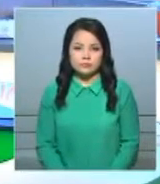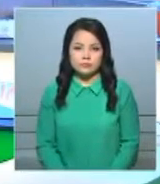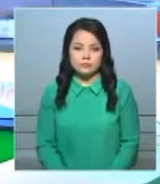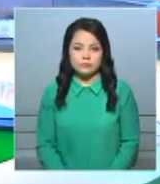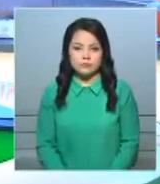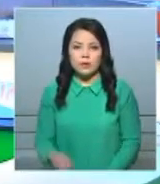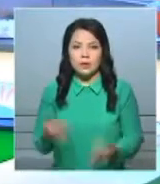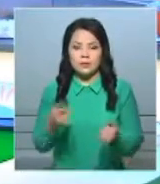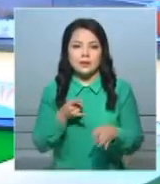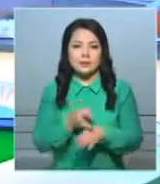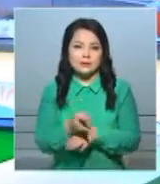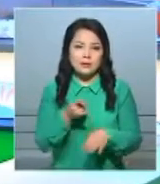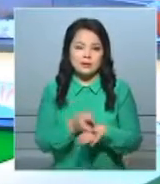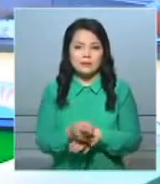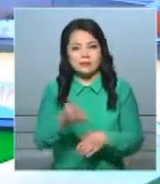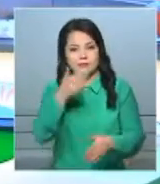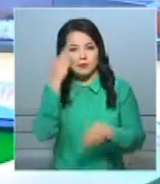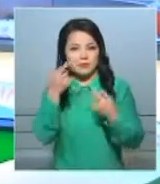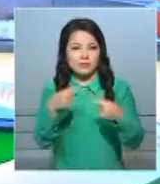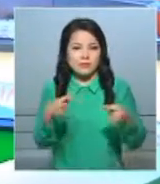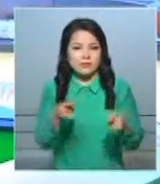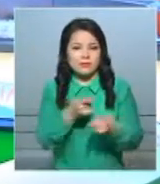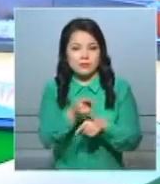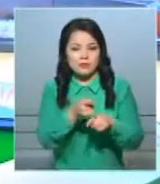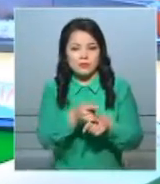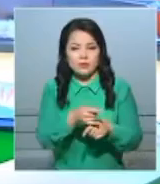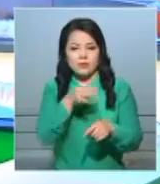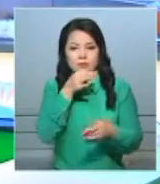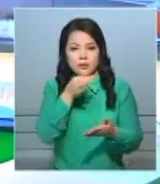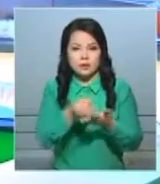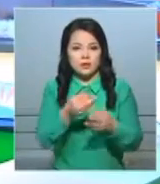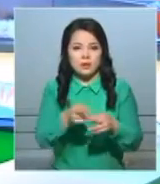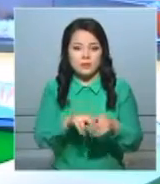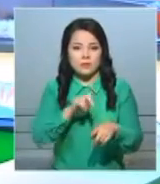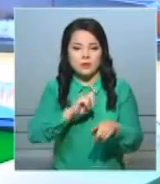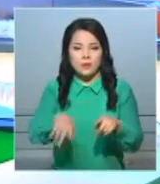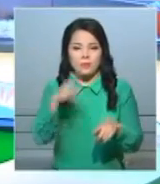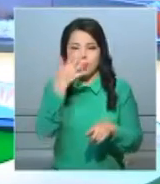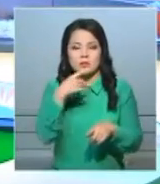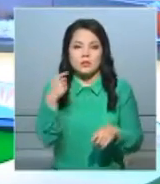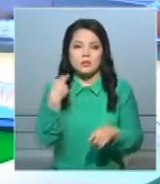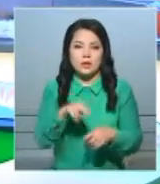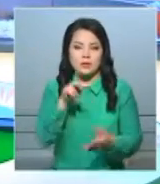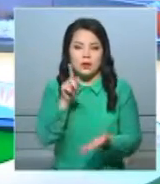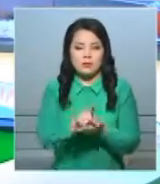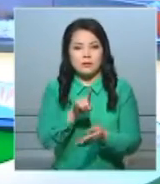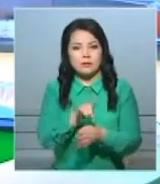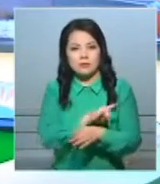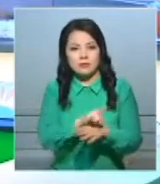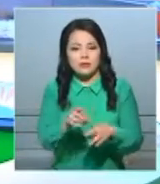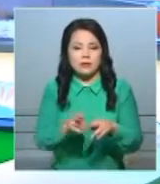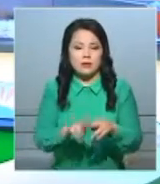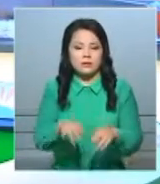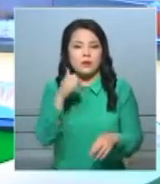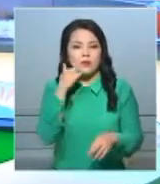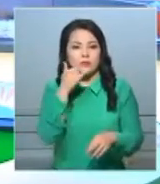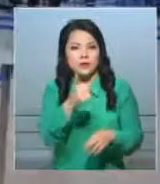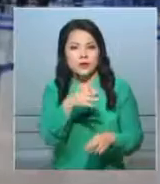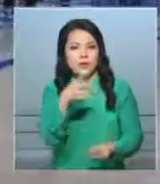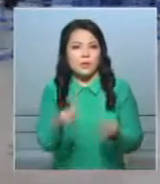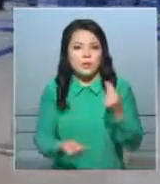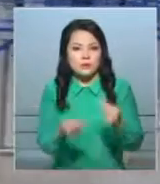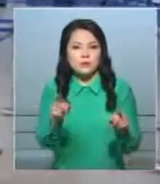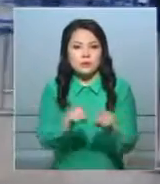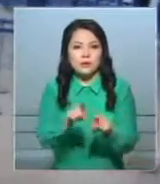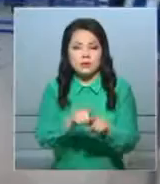Орынсыз қалжың үшін 5 жылға дейін бас бостандығынан айырылу. Минск әуежайында бір апта ішінде жалған ақпар берудің 2-1 дерегі тіркелді. Ойнаймын деп